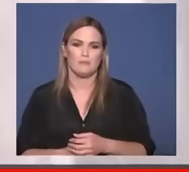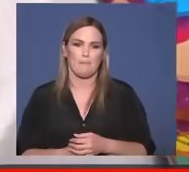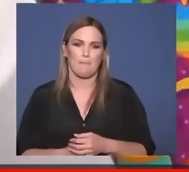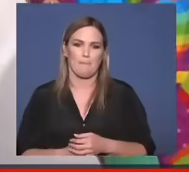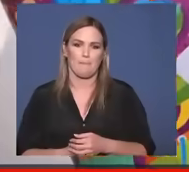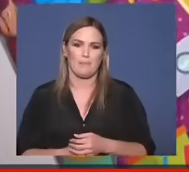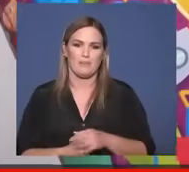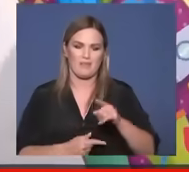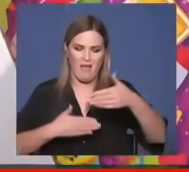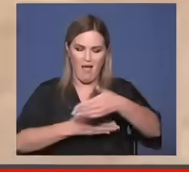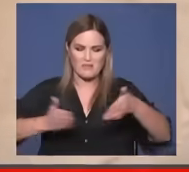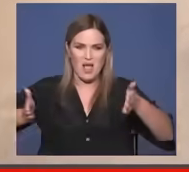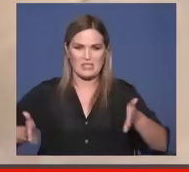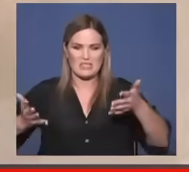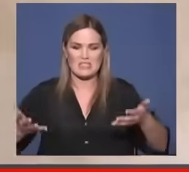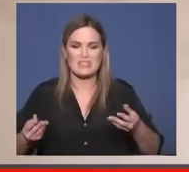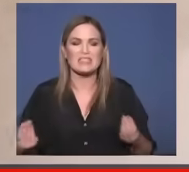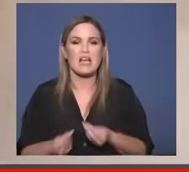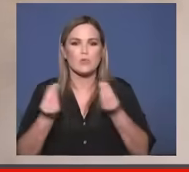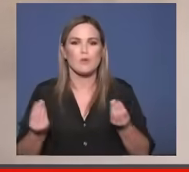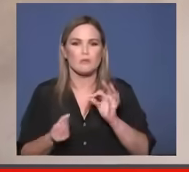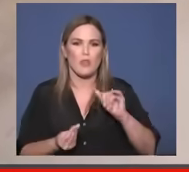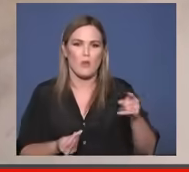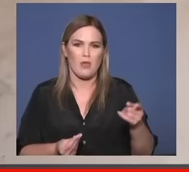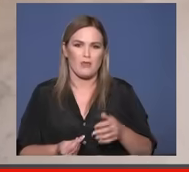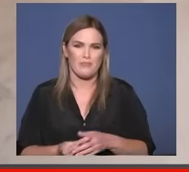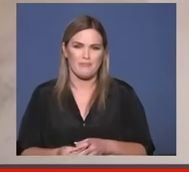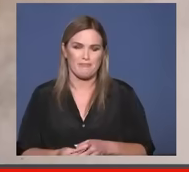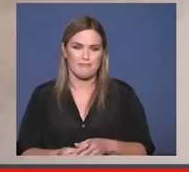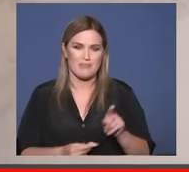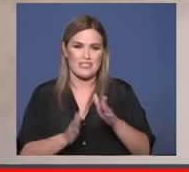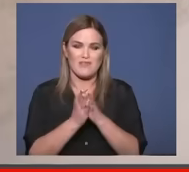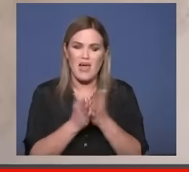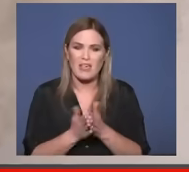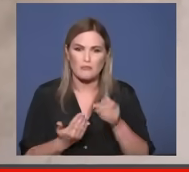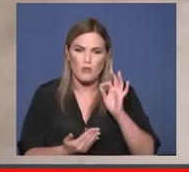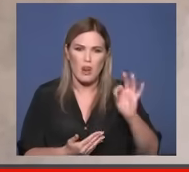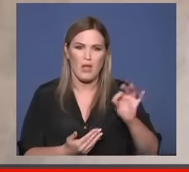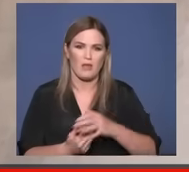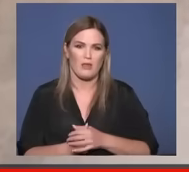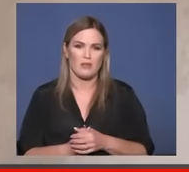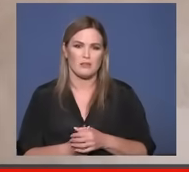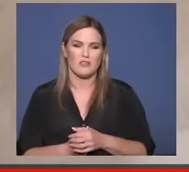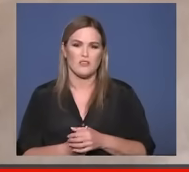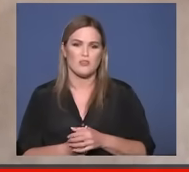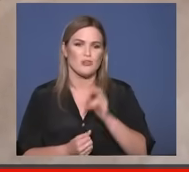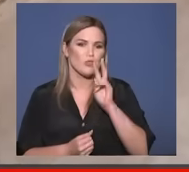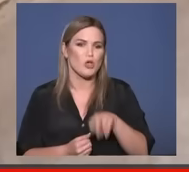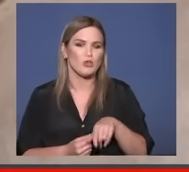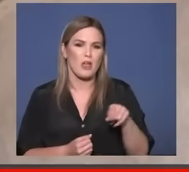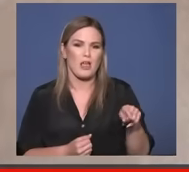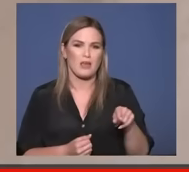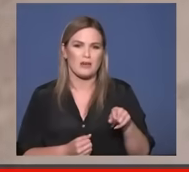זה ארגז הצעצועים של יולה. הנה. זה הספרים שלה, יש לה כאן